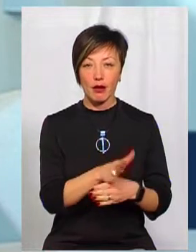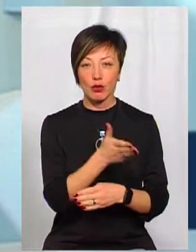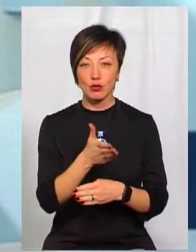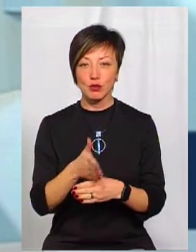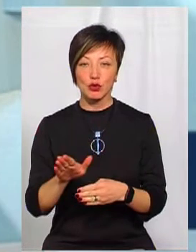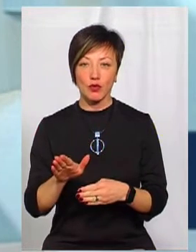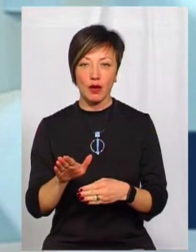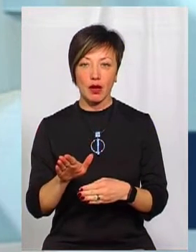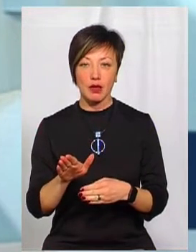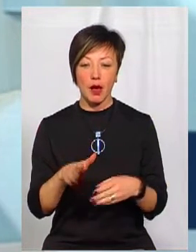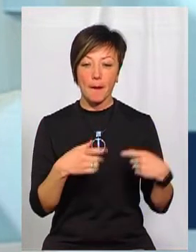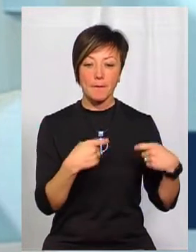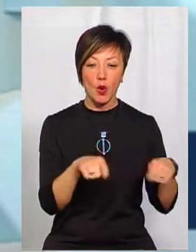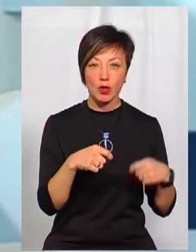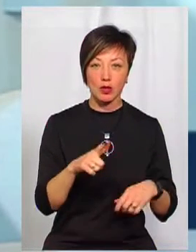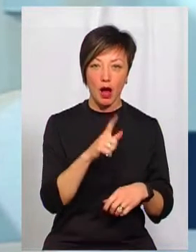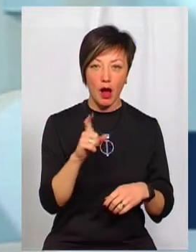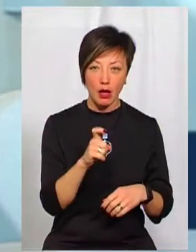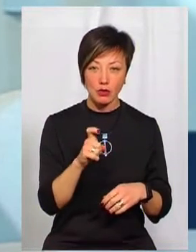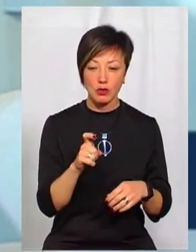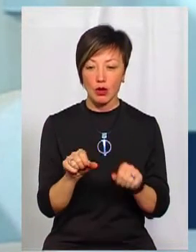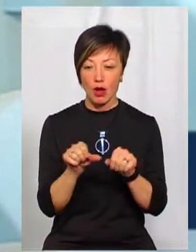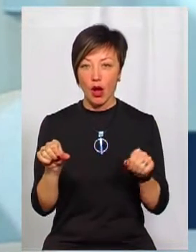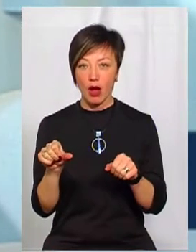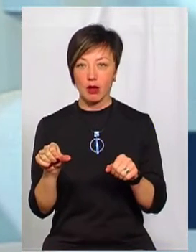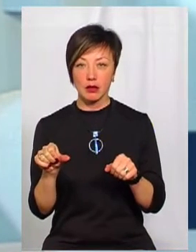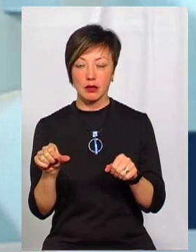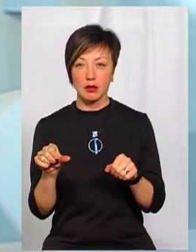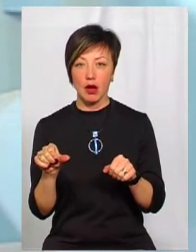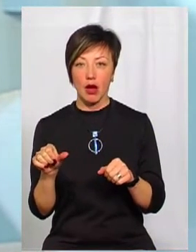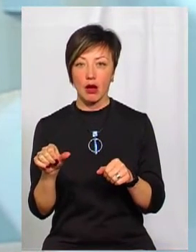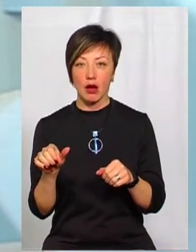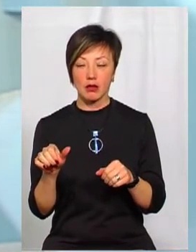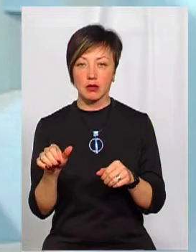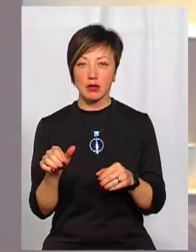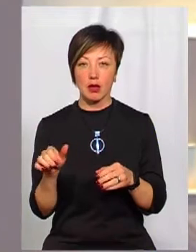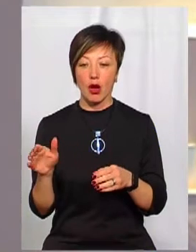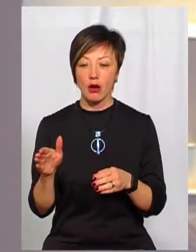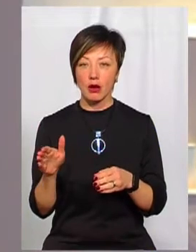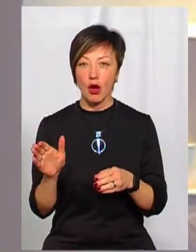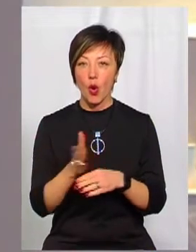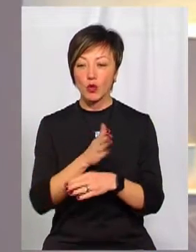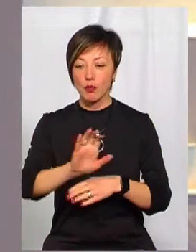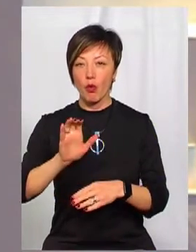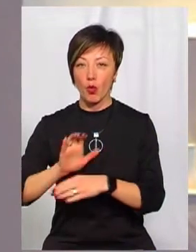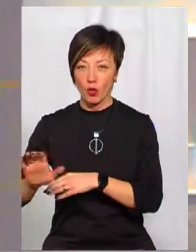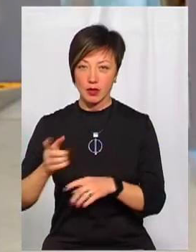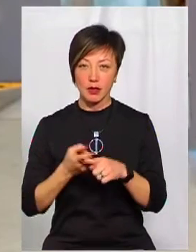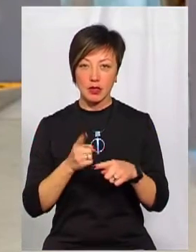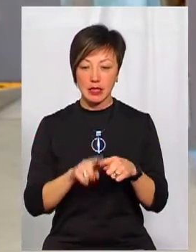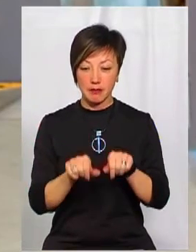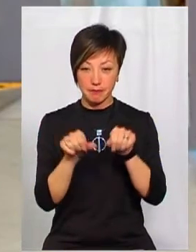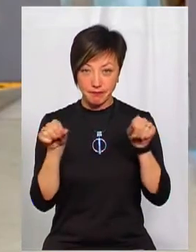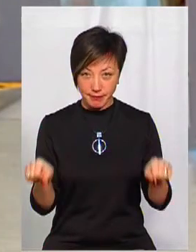розмежування продажу газу від його розподілу. Анбандлінг – це і є? Оце от так, це є